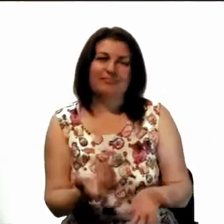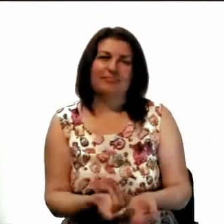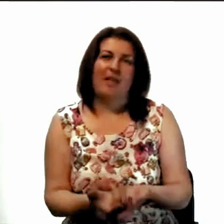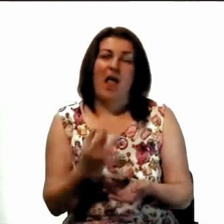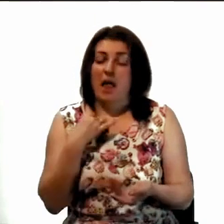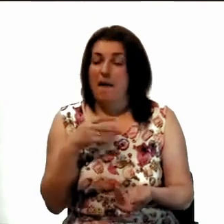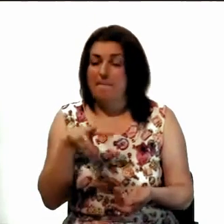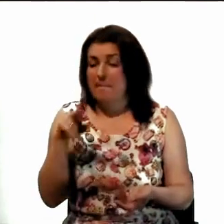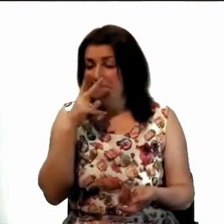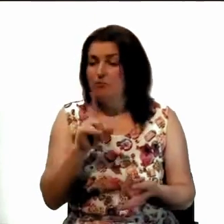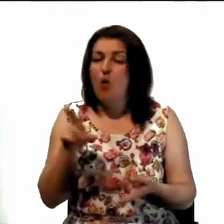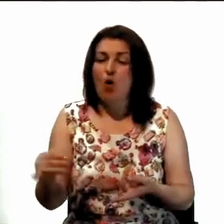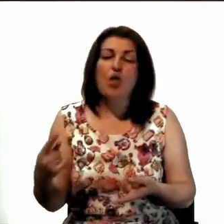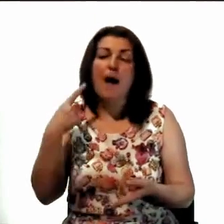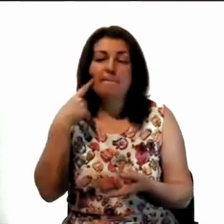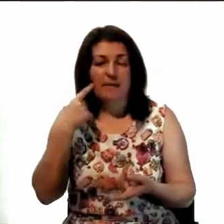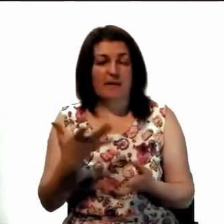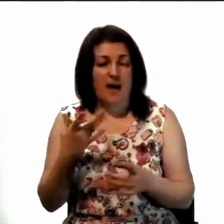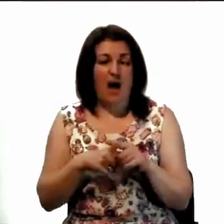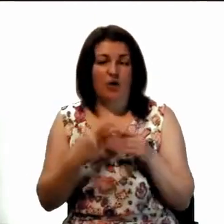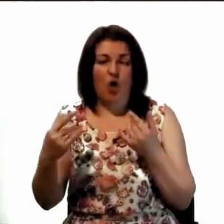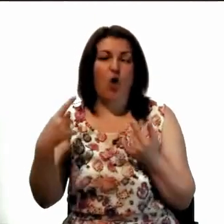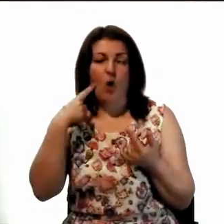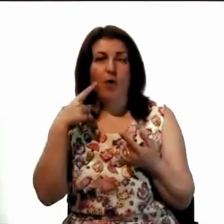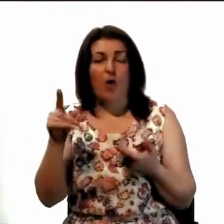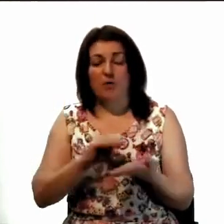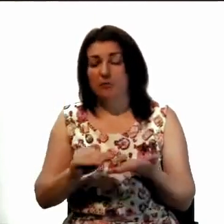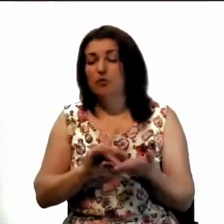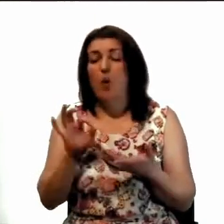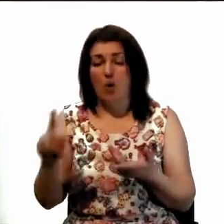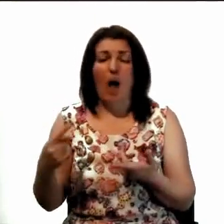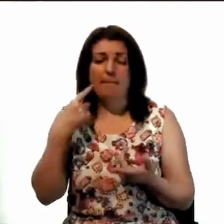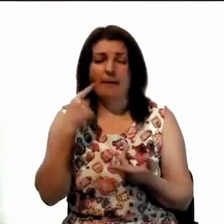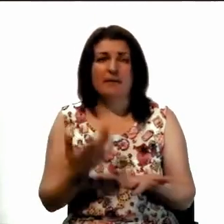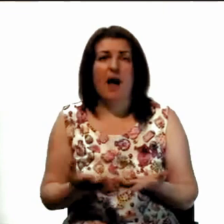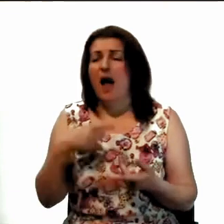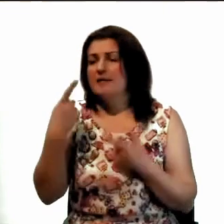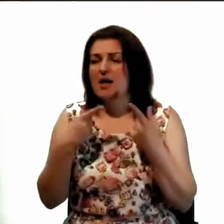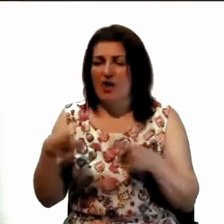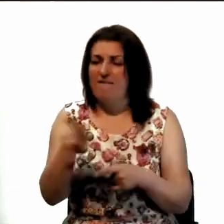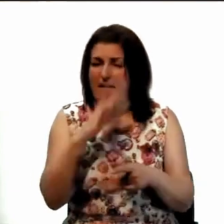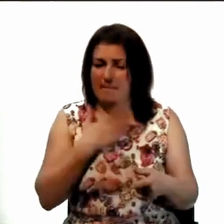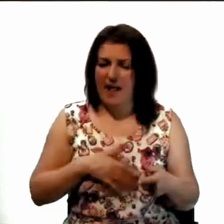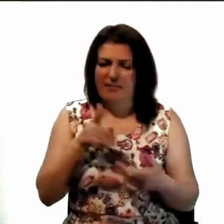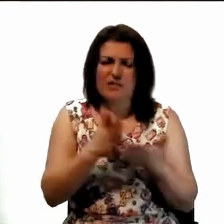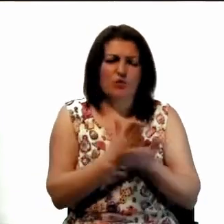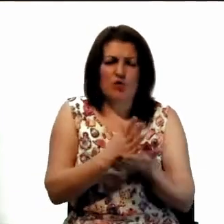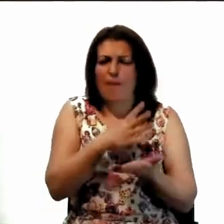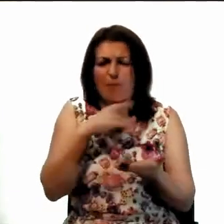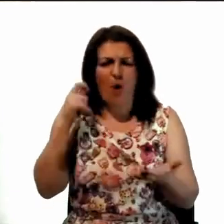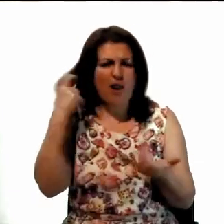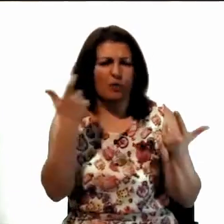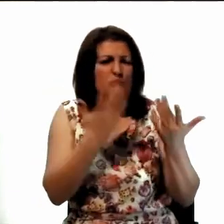И мы видим обиду. Это обида. Он написано, он обиделся. Скажите, вам приятно? Вы служите столько лет